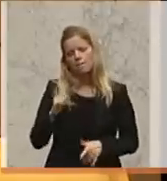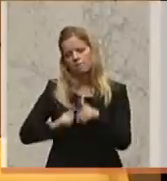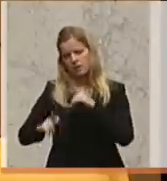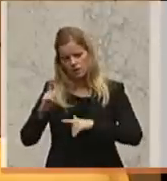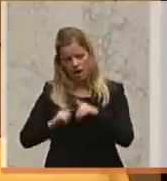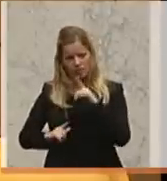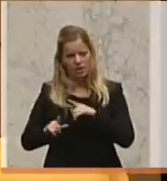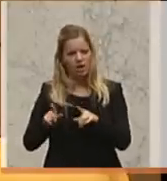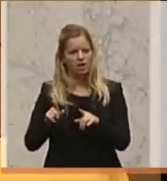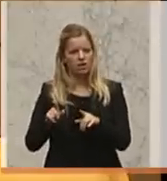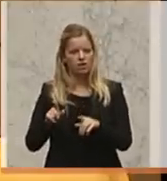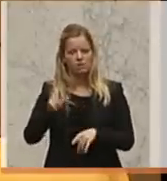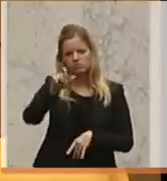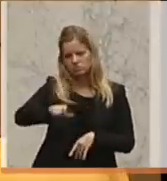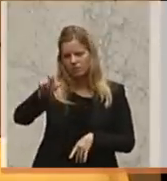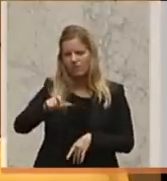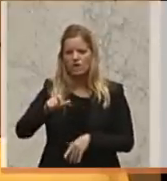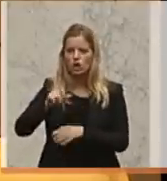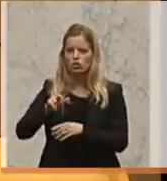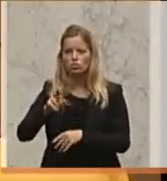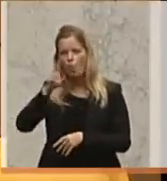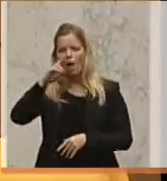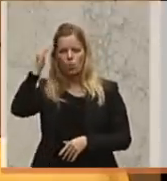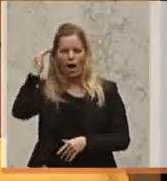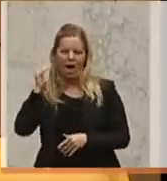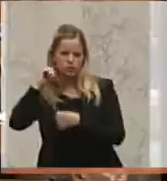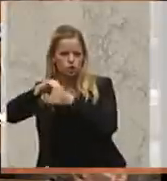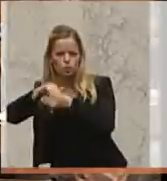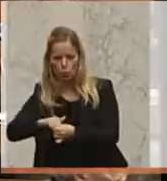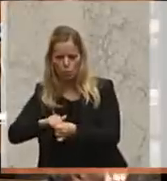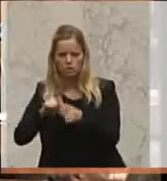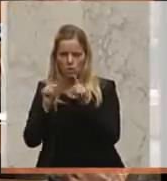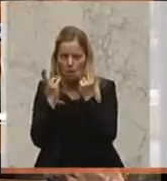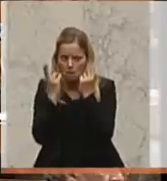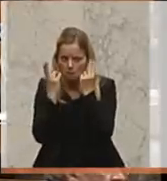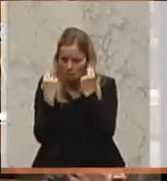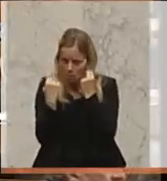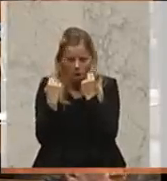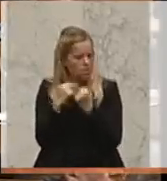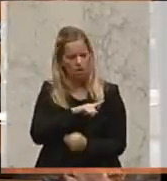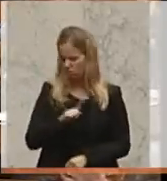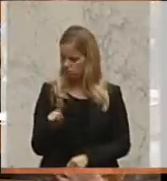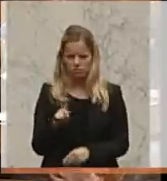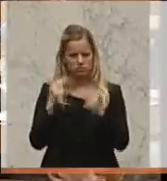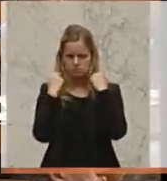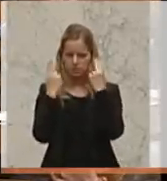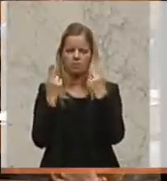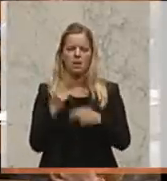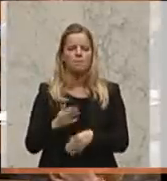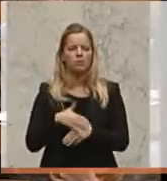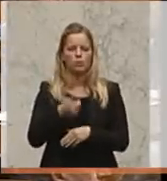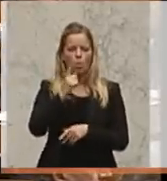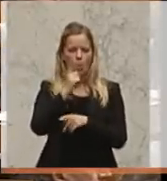werden sollen. Die sich aber nicht mehr beugen lassen. Ich sage Ihnen ein Beispiel aus Oberösterreich. Da hat mir ein